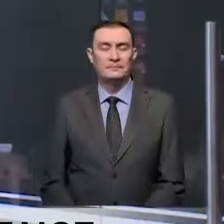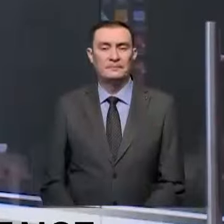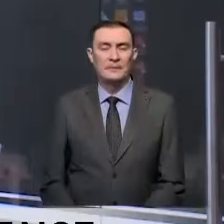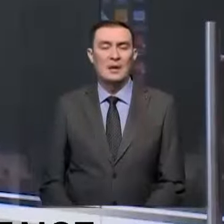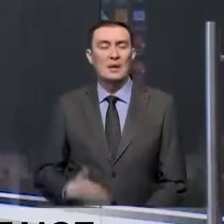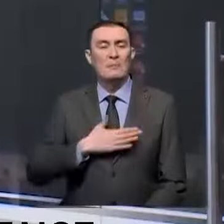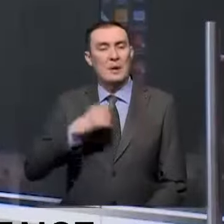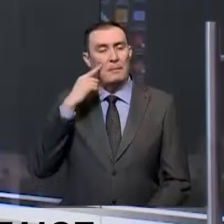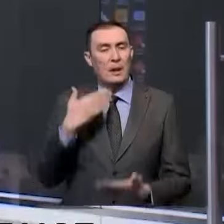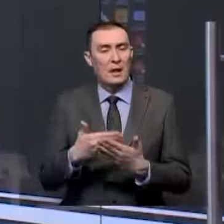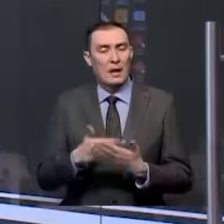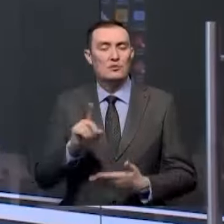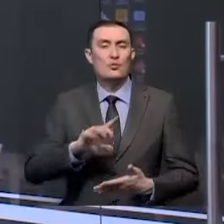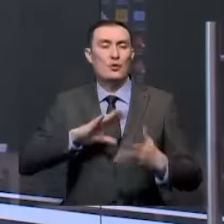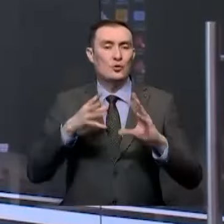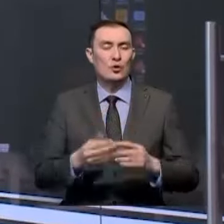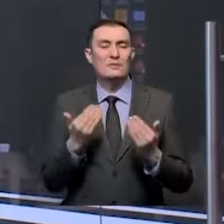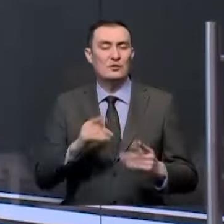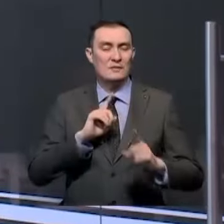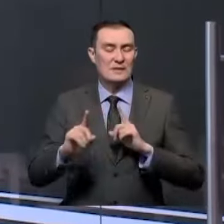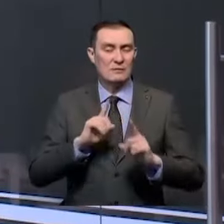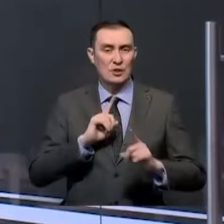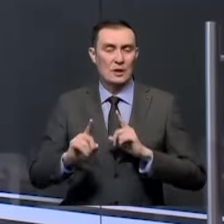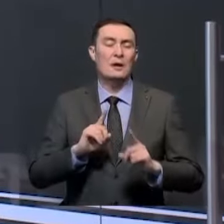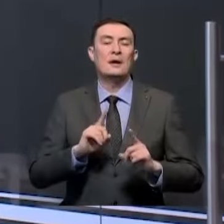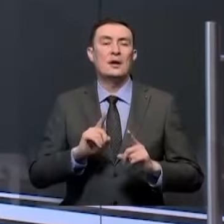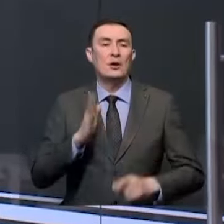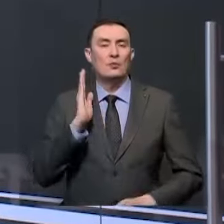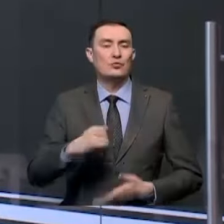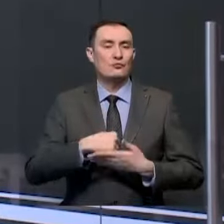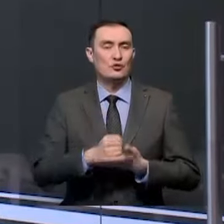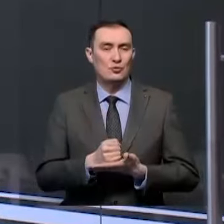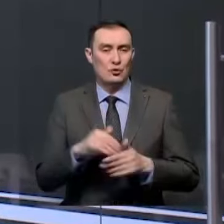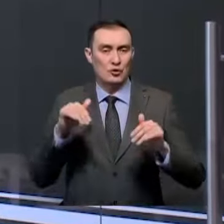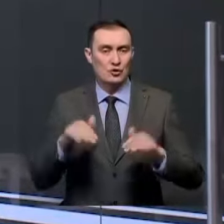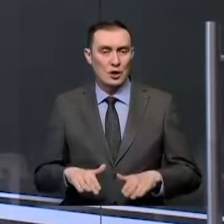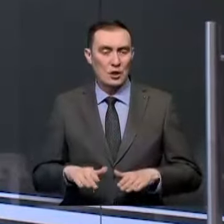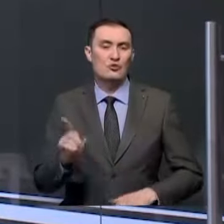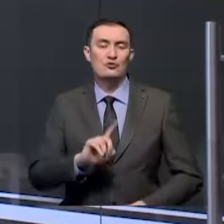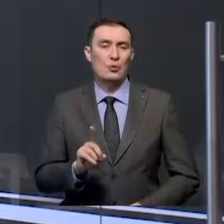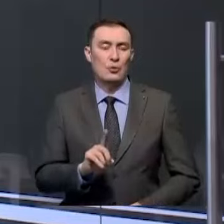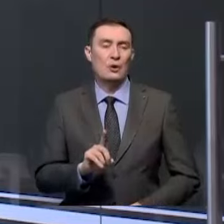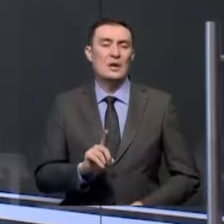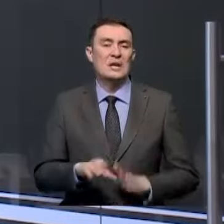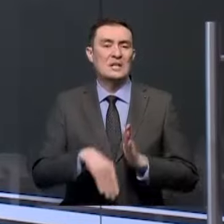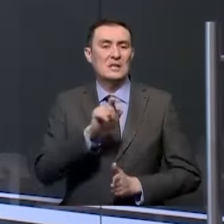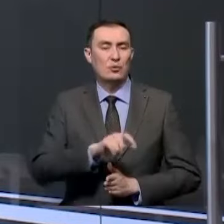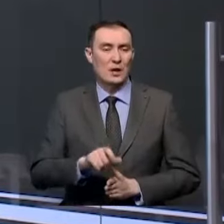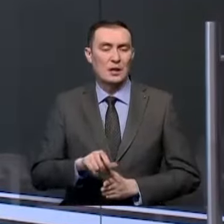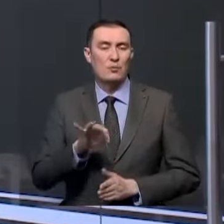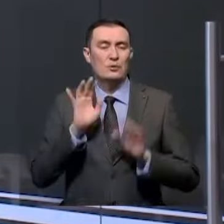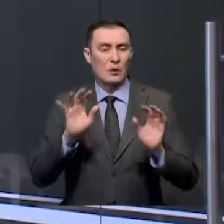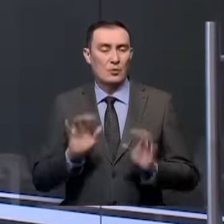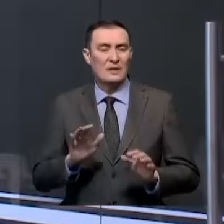И мы полагаем, что по итогам сегодняшнего совещания будет принято решение о том, что депутаты в порядке